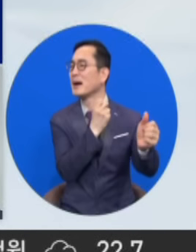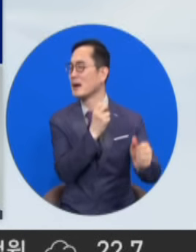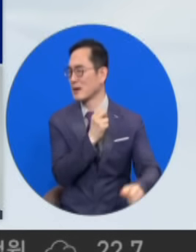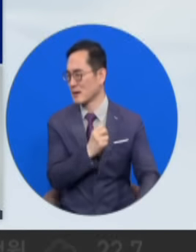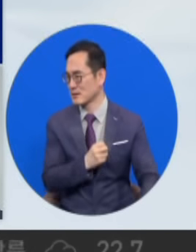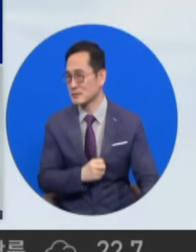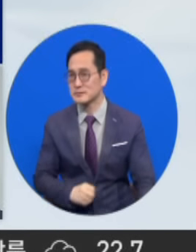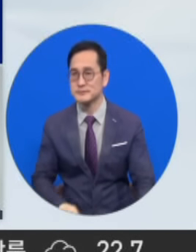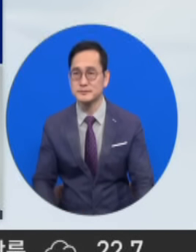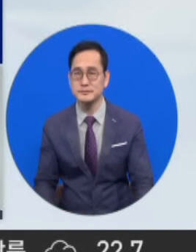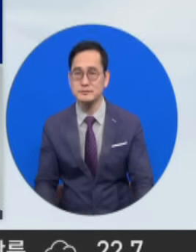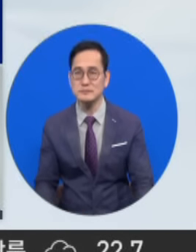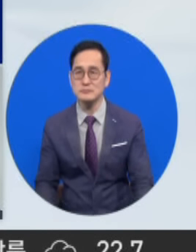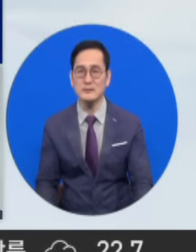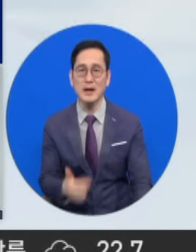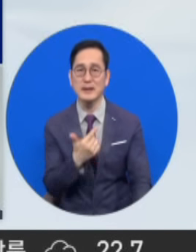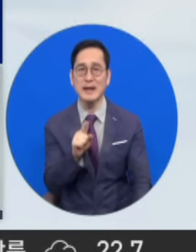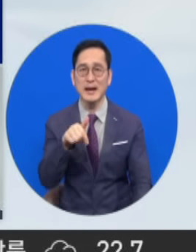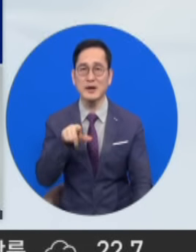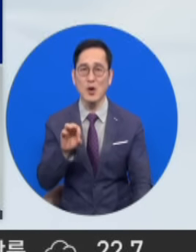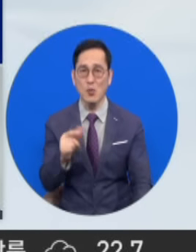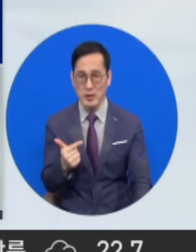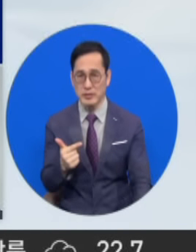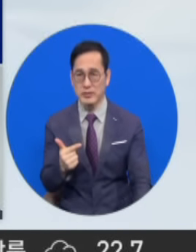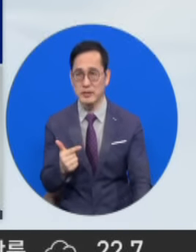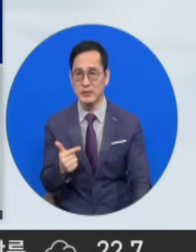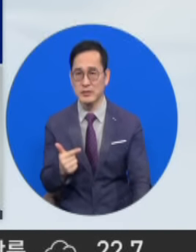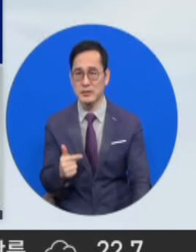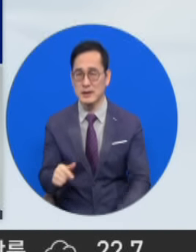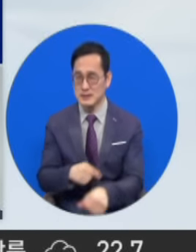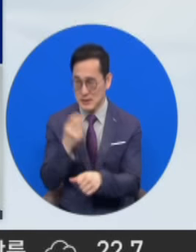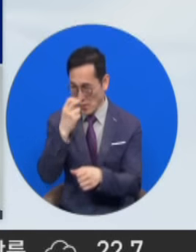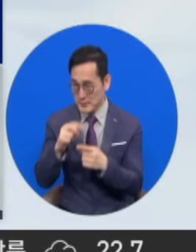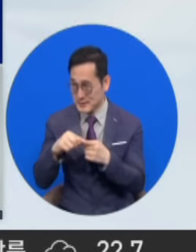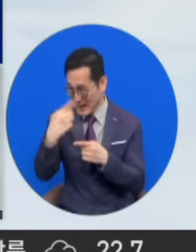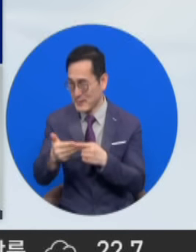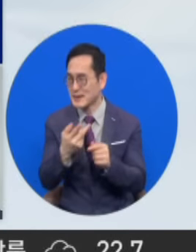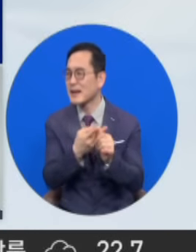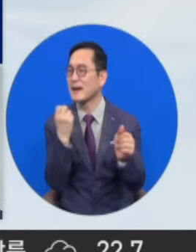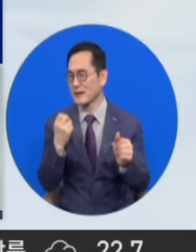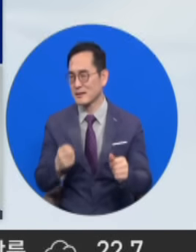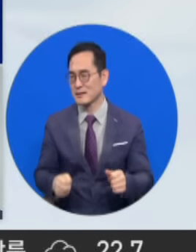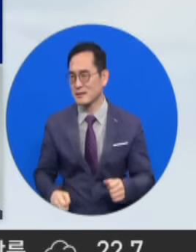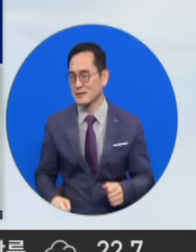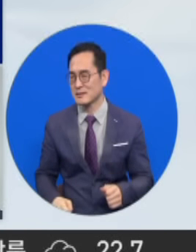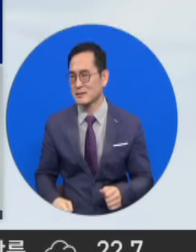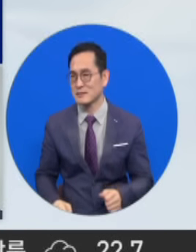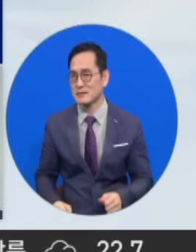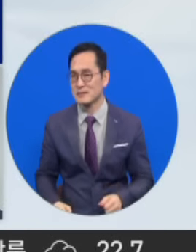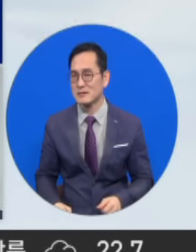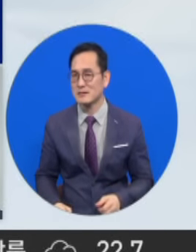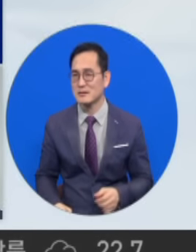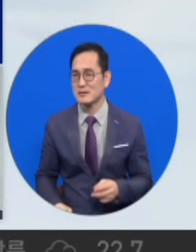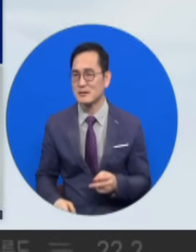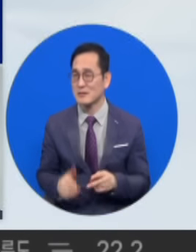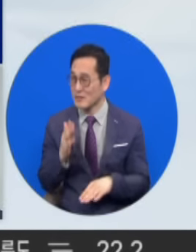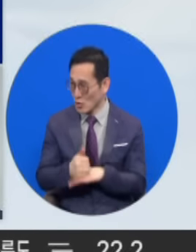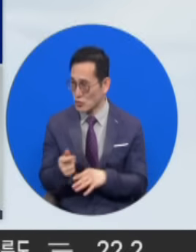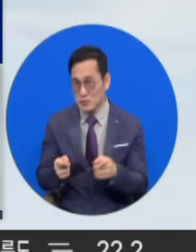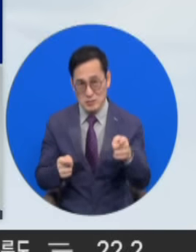나경원 후보, 특검 나오면 그 다음이 탄핵. 원희룡 후보, 절충안 내다가 결국 탄핵의 문이 열린다. 한동훈 후보를 겨냥했습니다. 윤상현